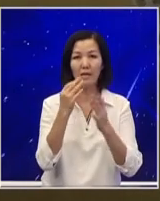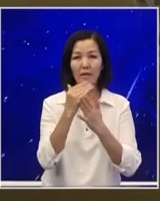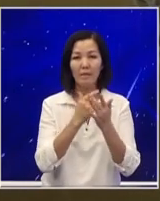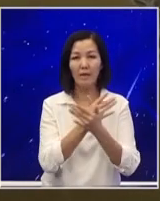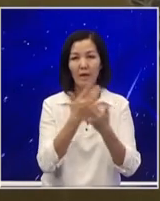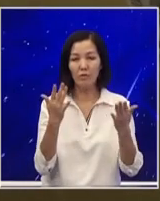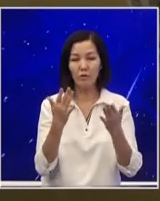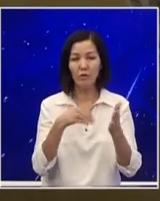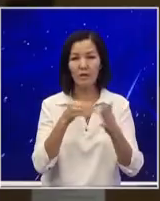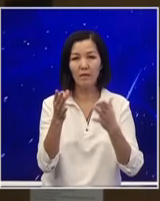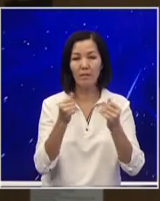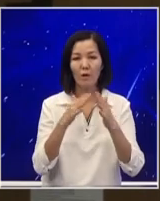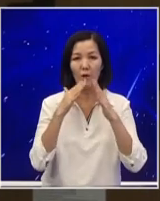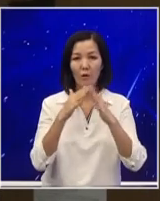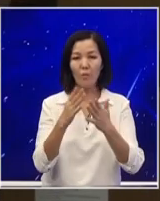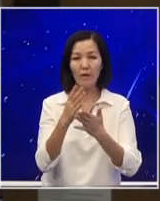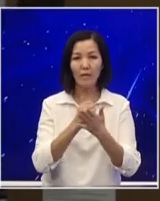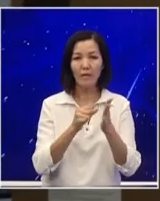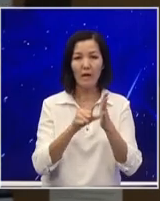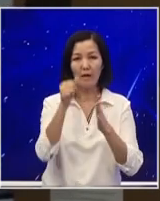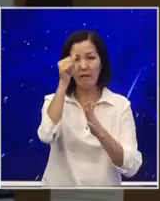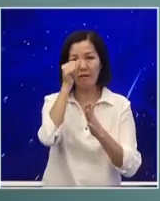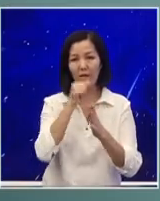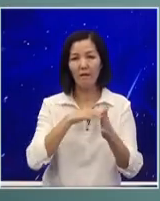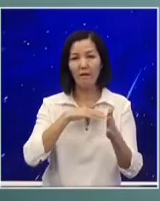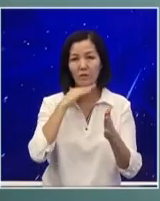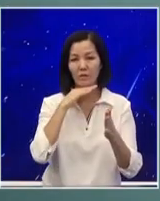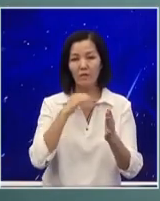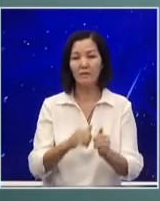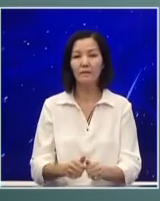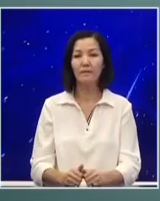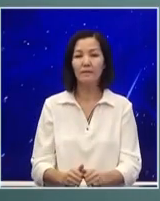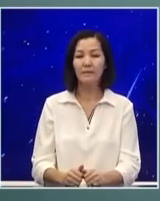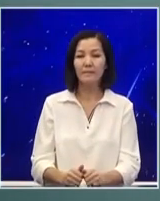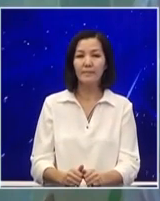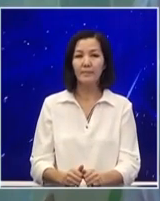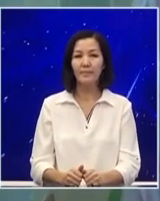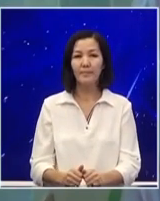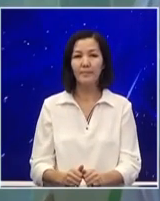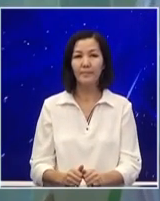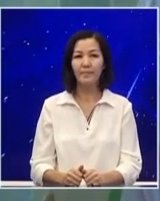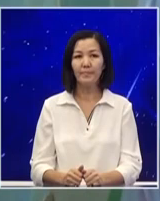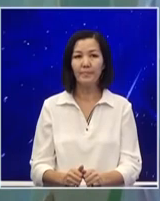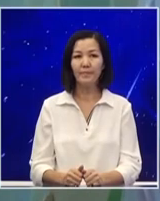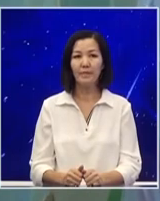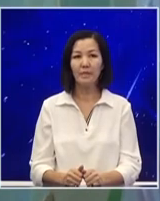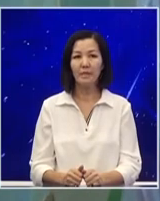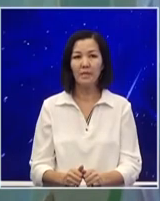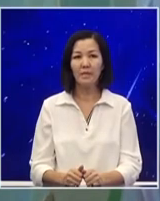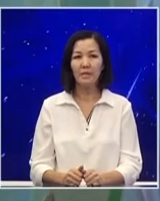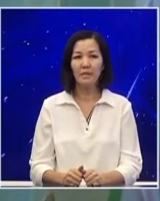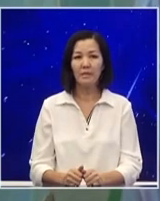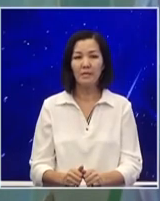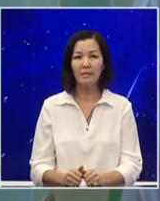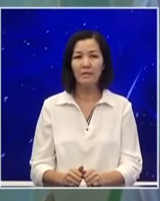алынған. Сөйтіп қоймадағы қорымыз 6 айға алаңсыз жетеді дейді мекеме жауаптылары. Поэтому я считаю, что готовность